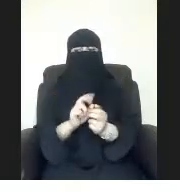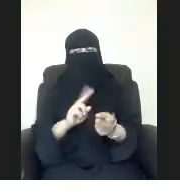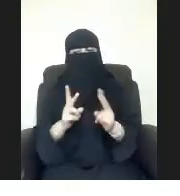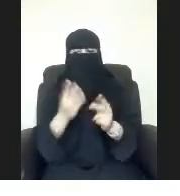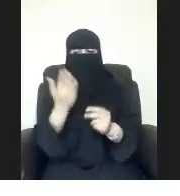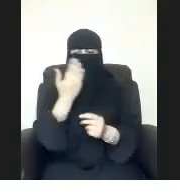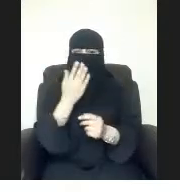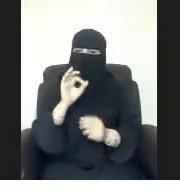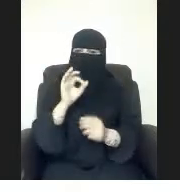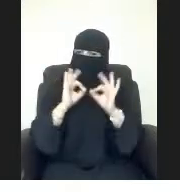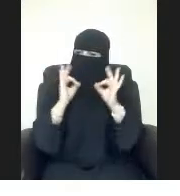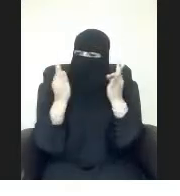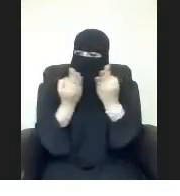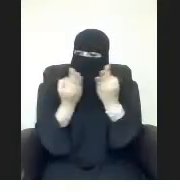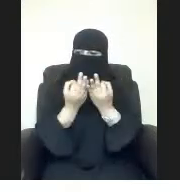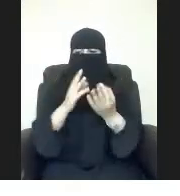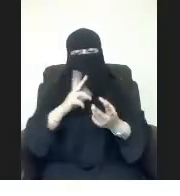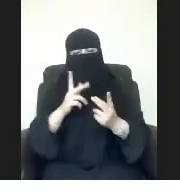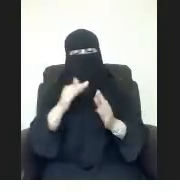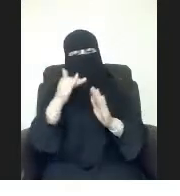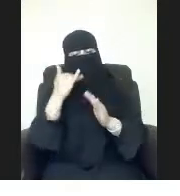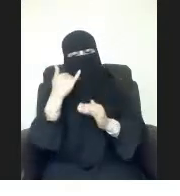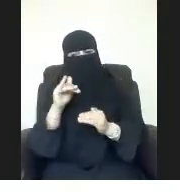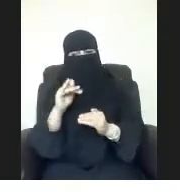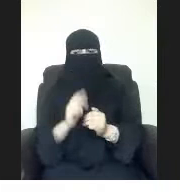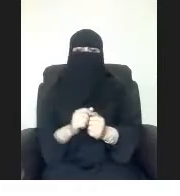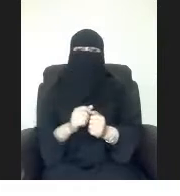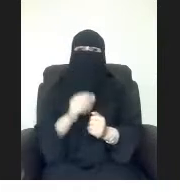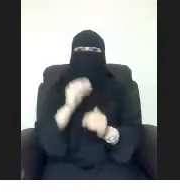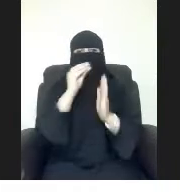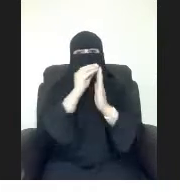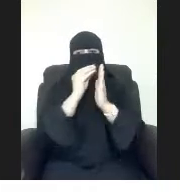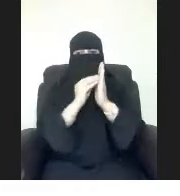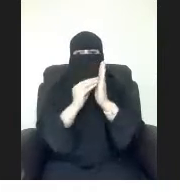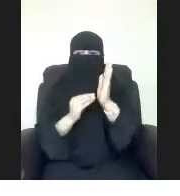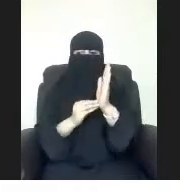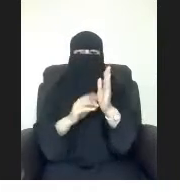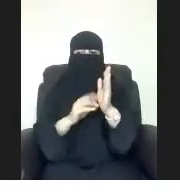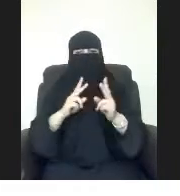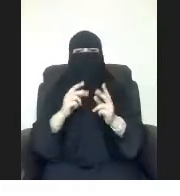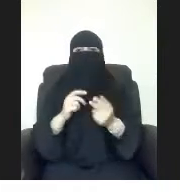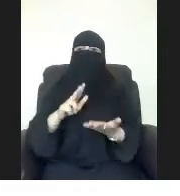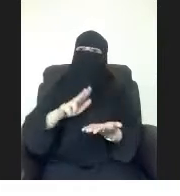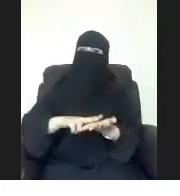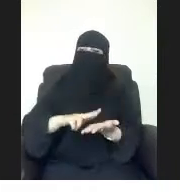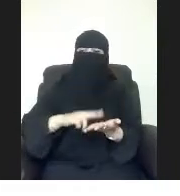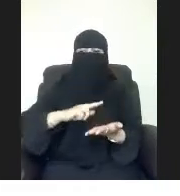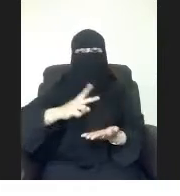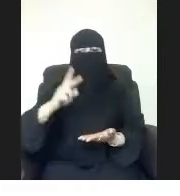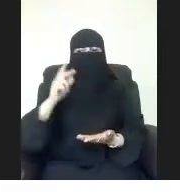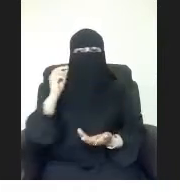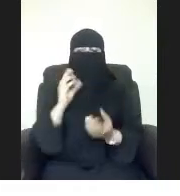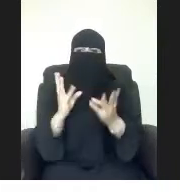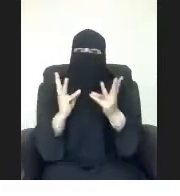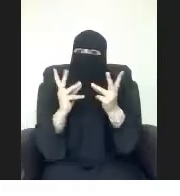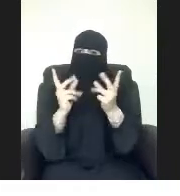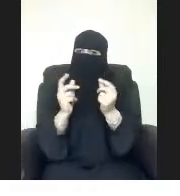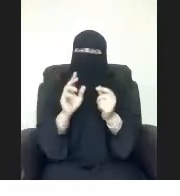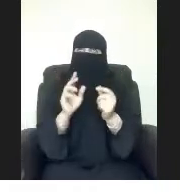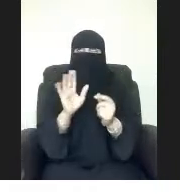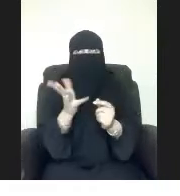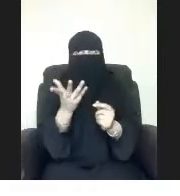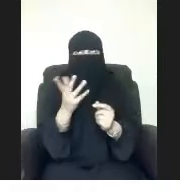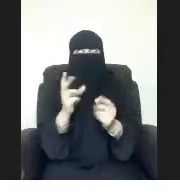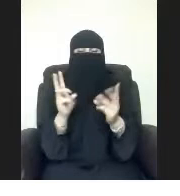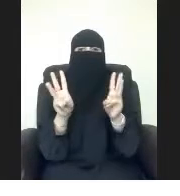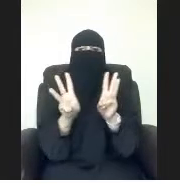في داخل المدرسة أو عن بعد. والتعلم الإلكتروني هو مخرجات التعليم الإلكتروني. البعض ممكن يقول لا يا أخي، تعليم إلكتروني